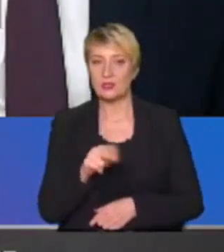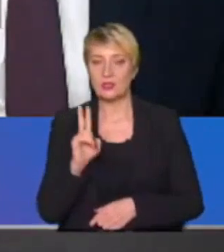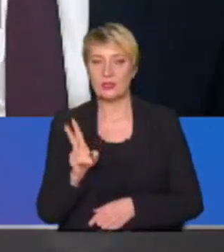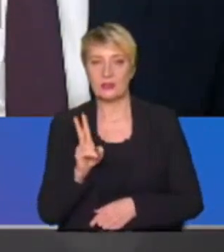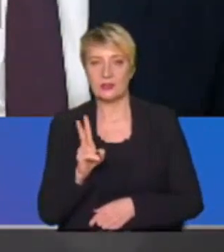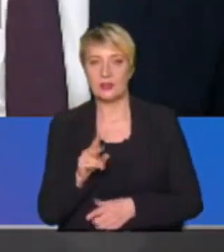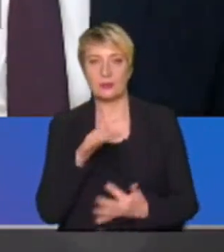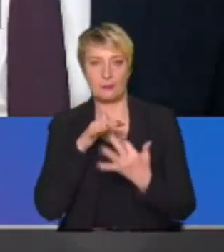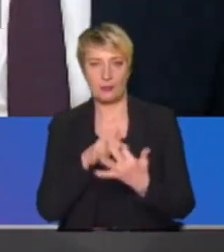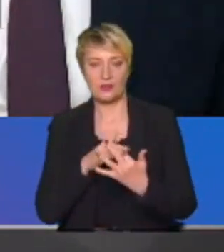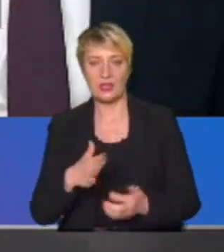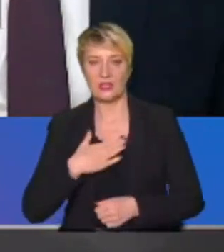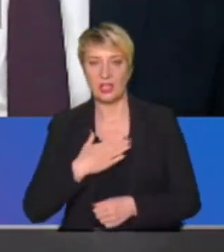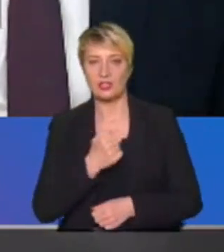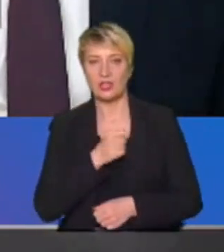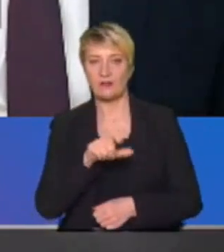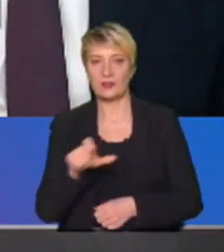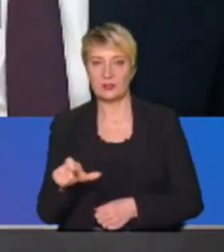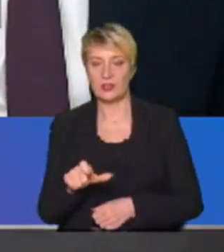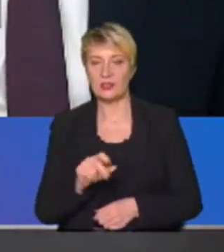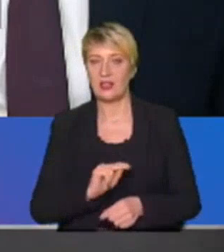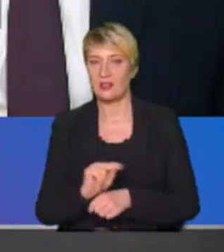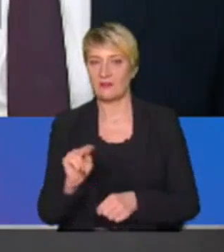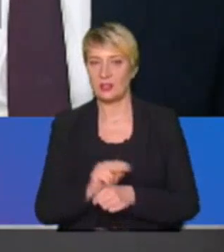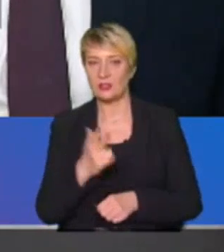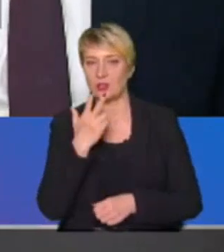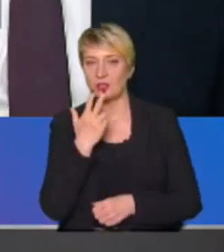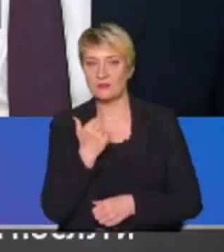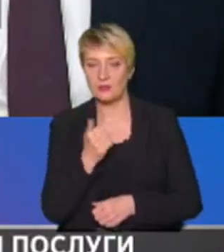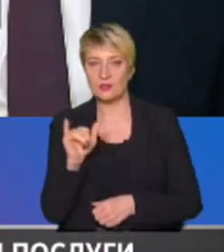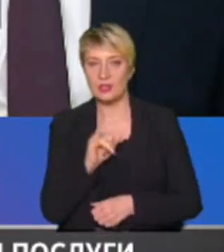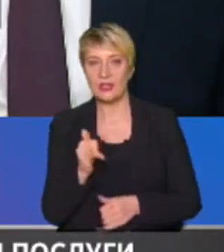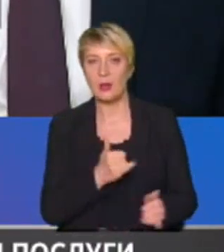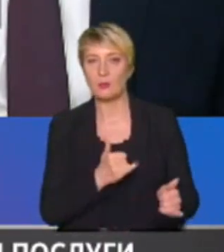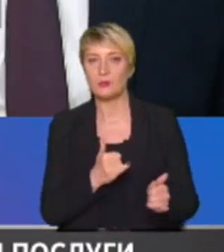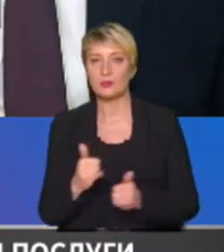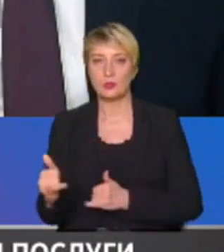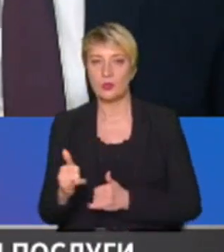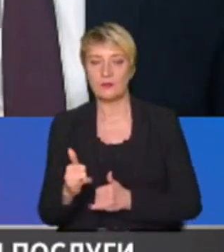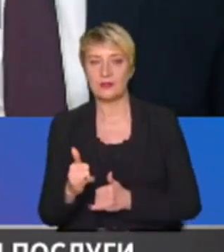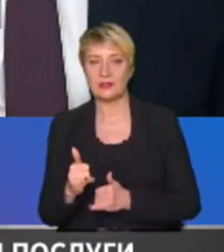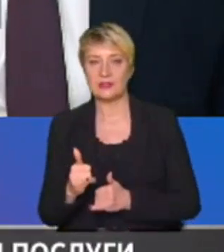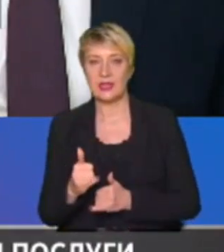запеклі бої, але наші військові не тільки інтенсивно навчаються застосовувати і обслуговувати натівські